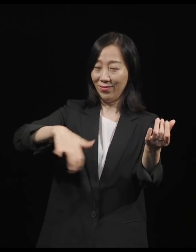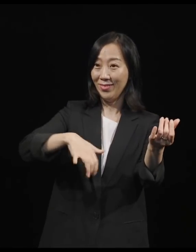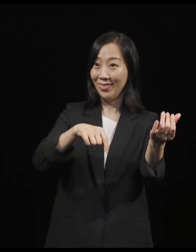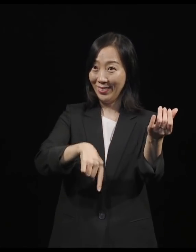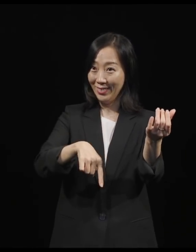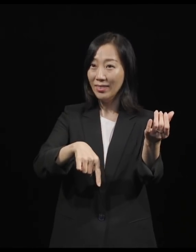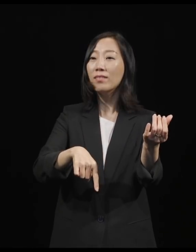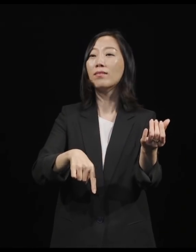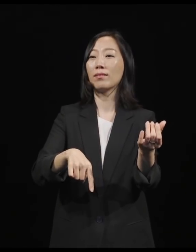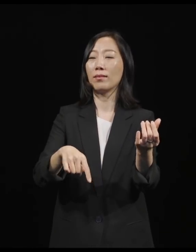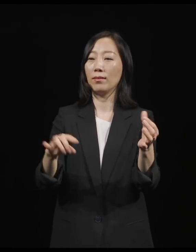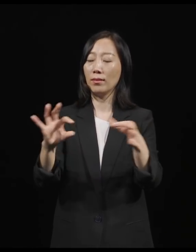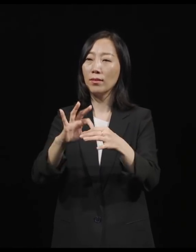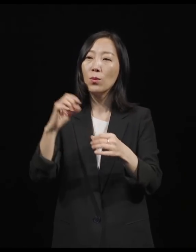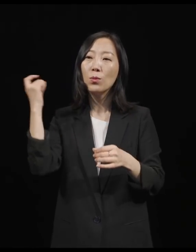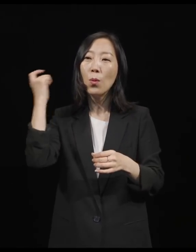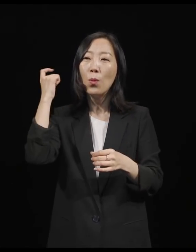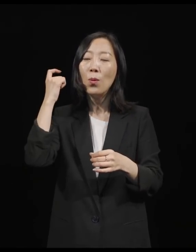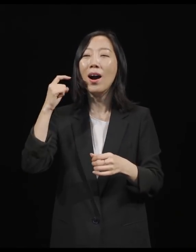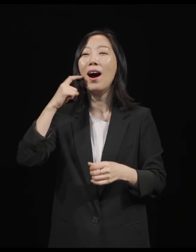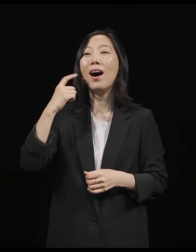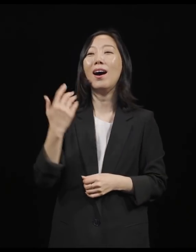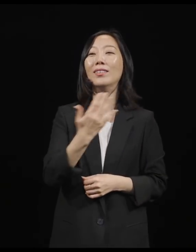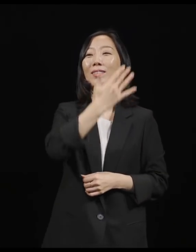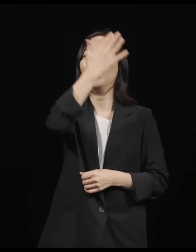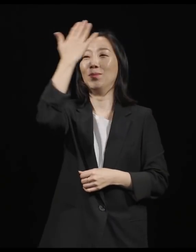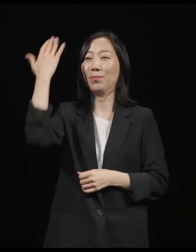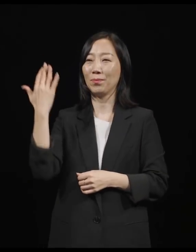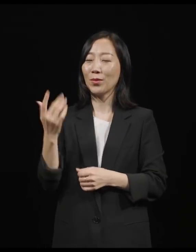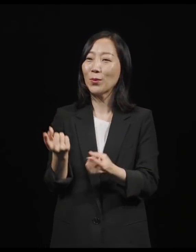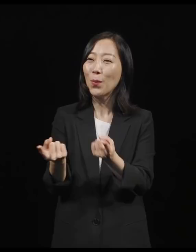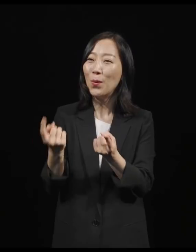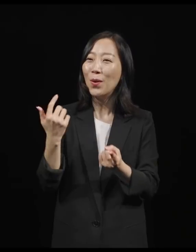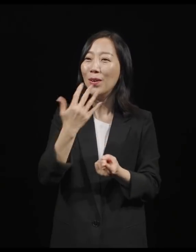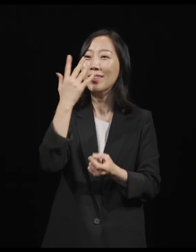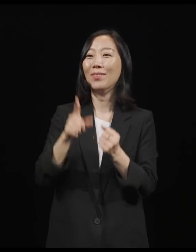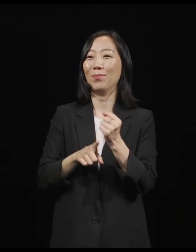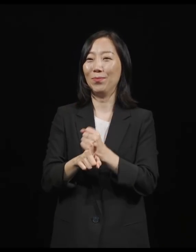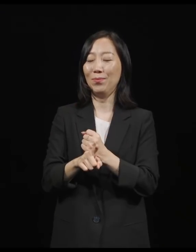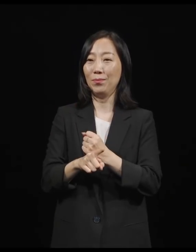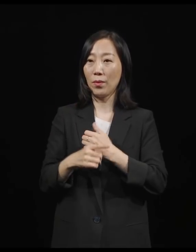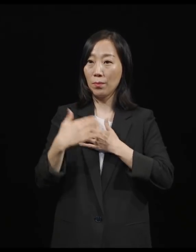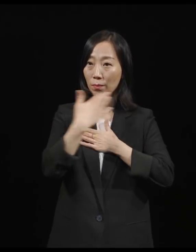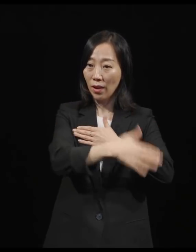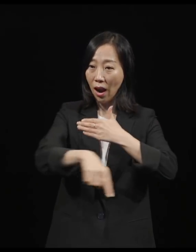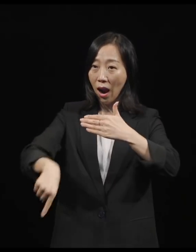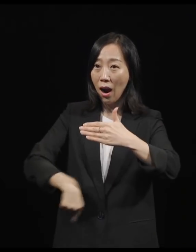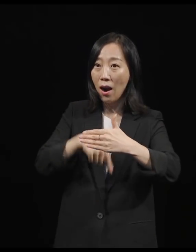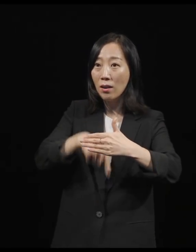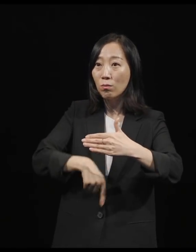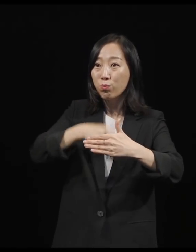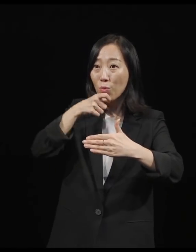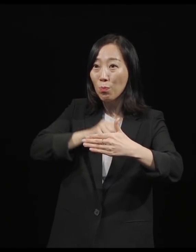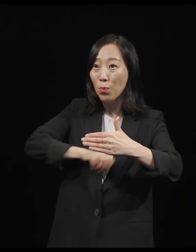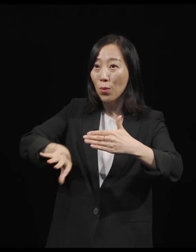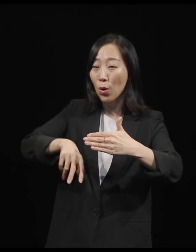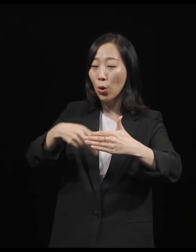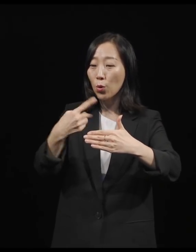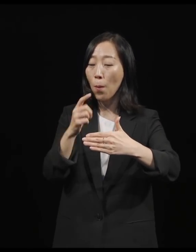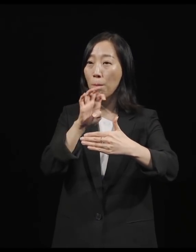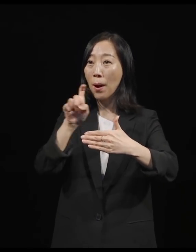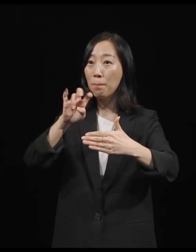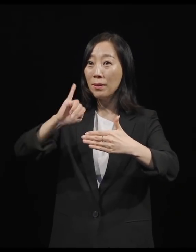소리를 낼 수 있는 것처럼 우리 뇌에서 분비되는 도파민이란 호르몬을 약으로 잘 조절해서